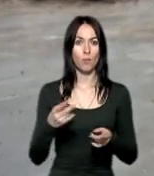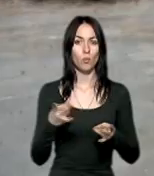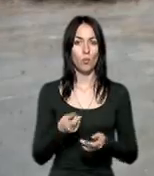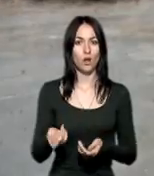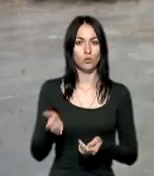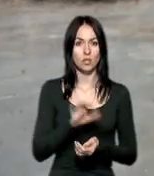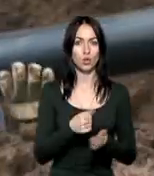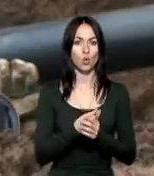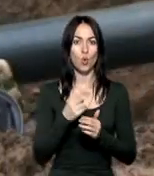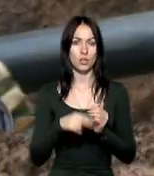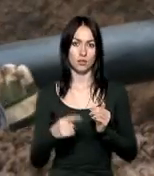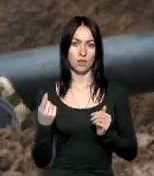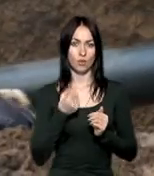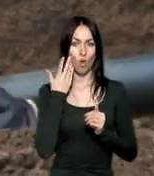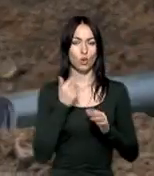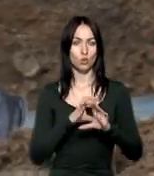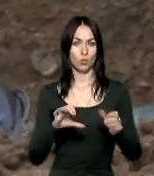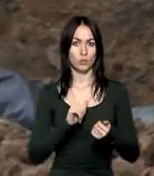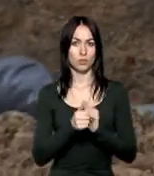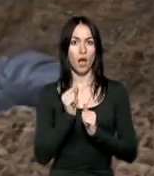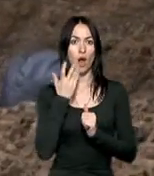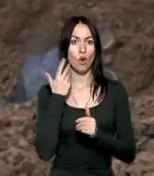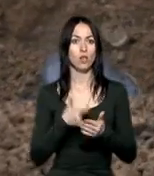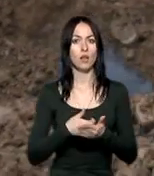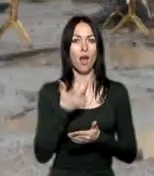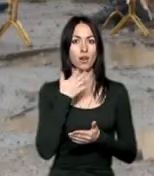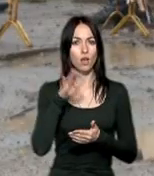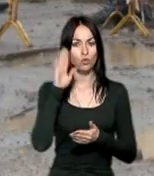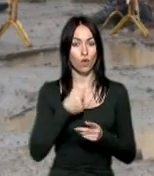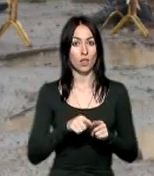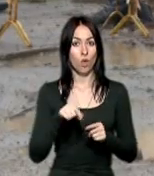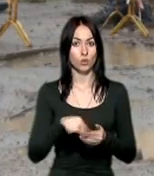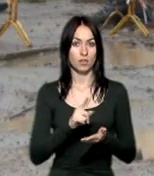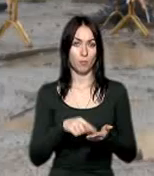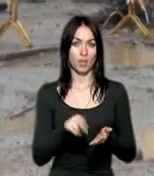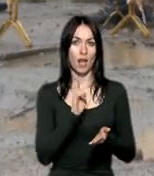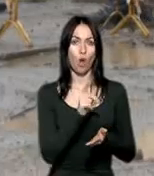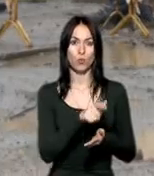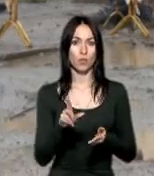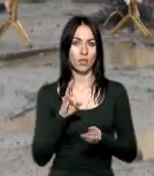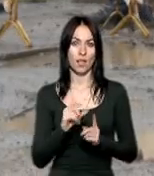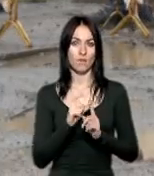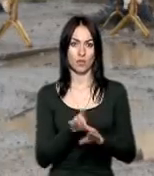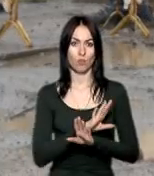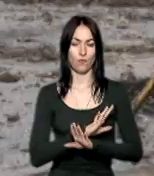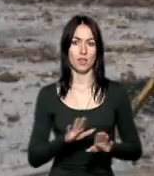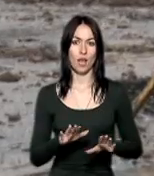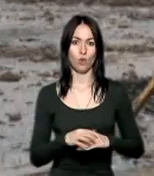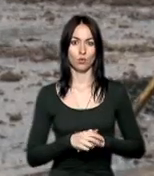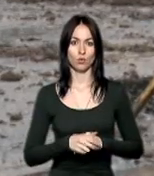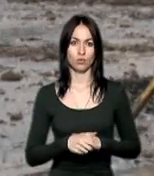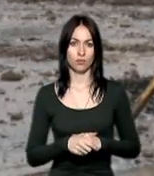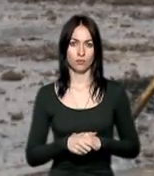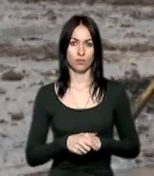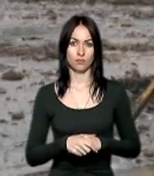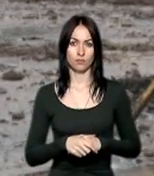тижня, коли труби замінять. А ось коли подадуть гарячу воду, на це питання комунальники не відповідають. Маргарита Дешкіна, Юлія Бондарева.